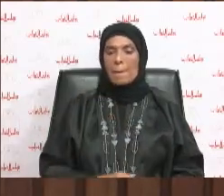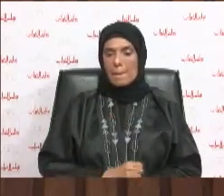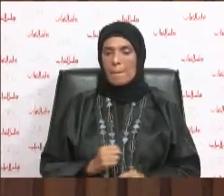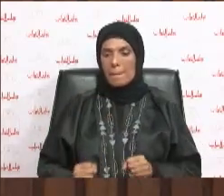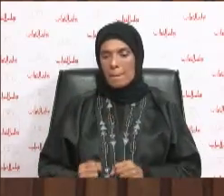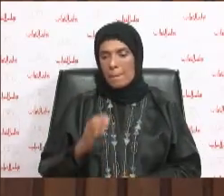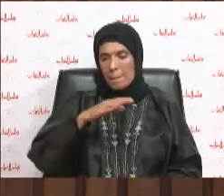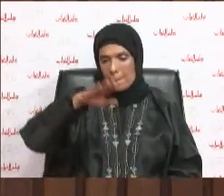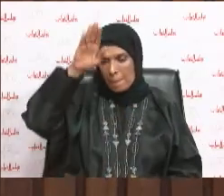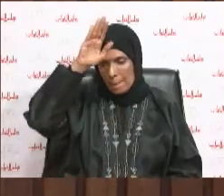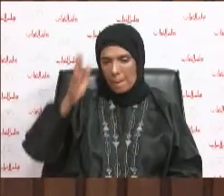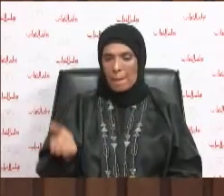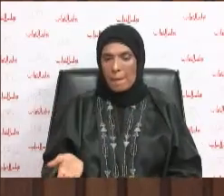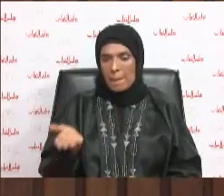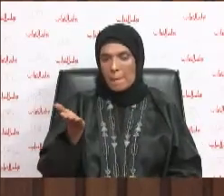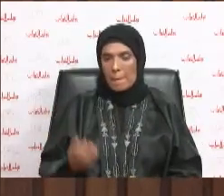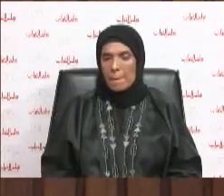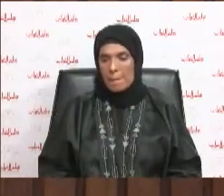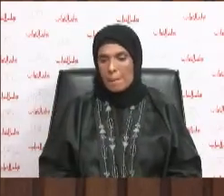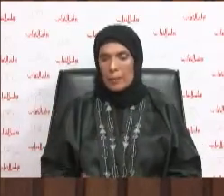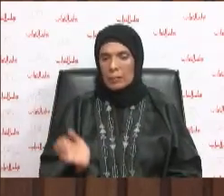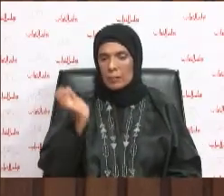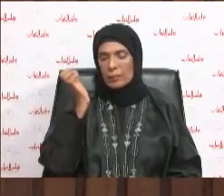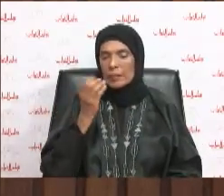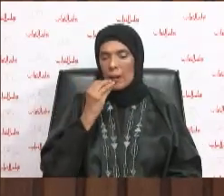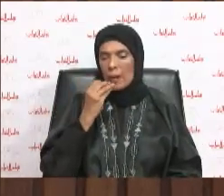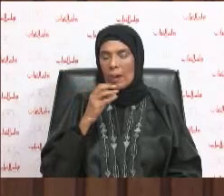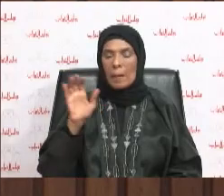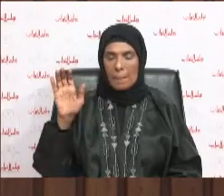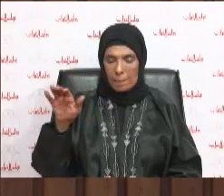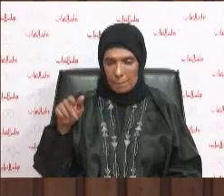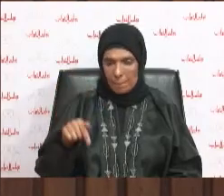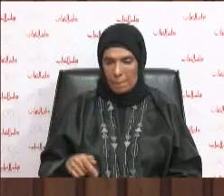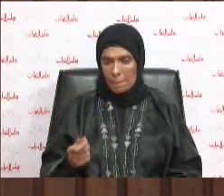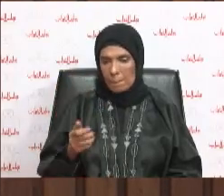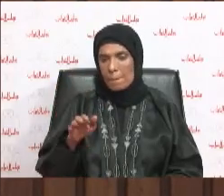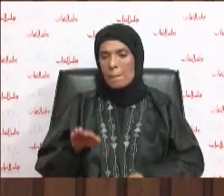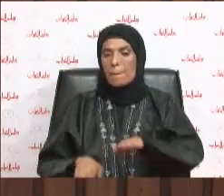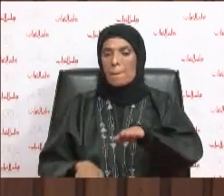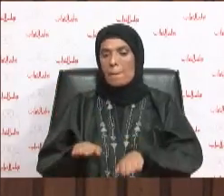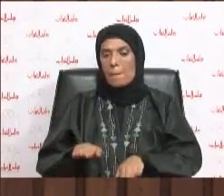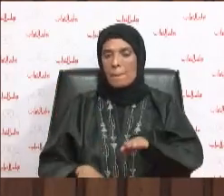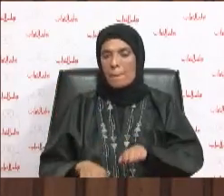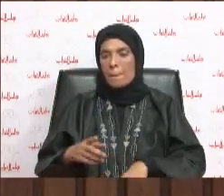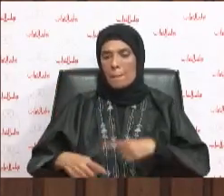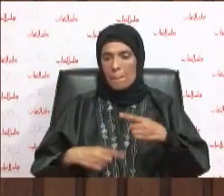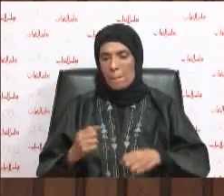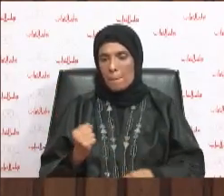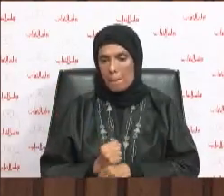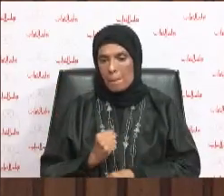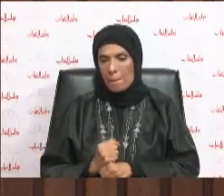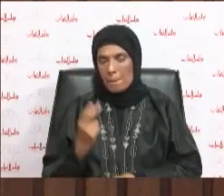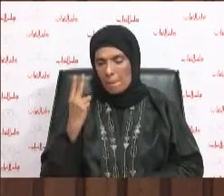جلالة الملك المعظم حفظ الله ورعاه للأمن الغذائي. نعم، هناك ميزانية مرصودة، عمل مستمر،